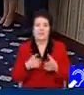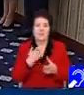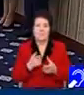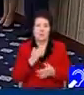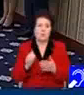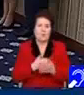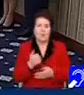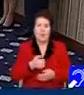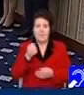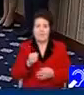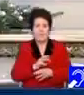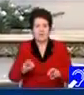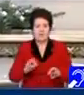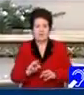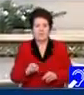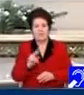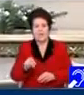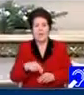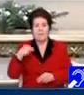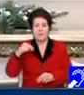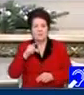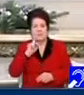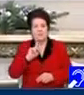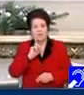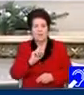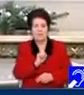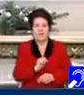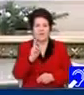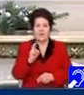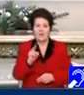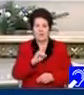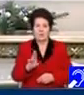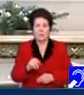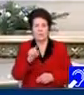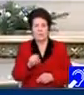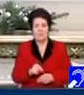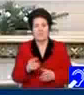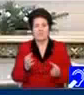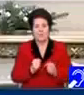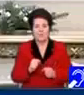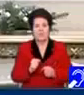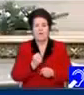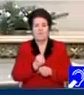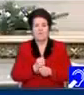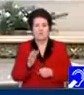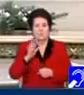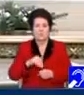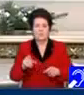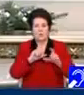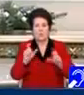noilor miniștri au fost semnate de președintele interimar al țării, Adrian Candu. El a preluat interimatul funcției după ce